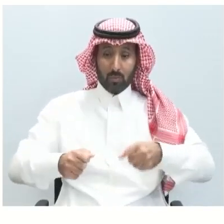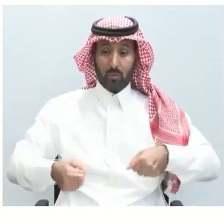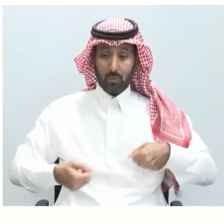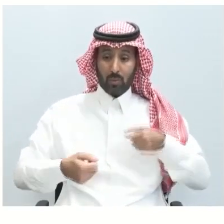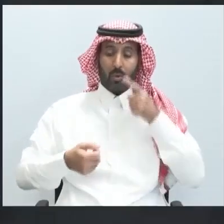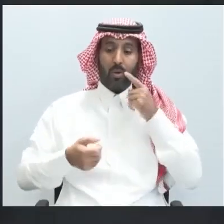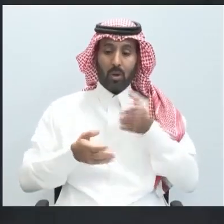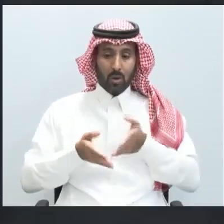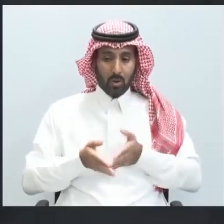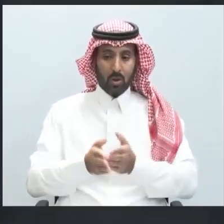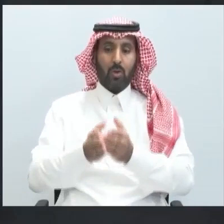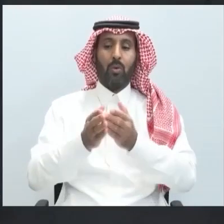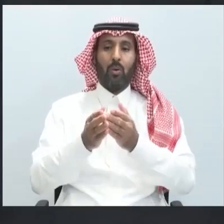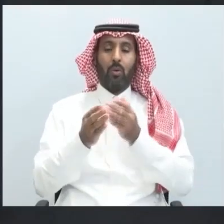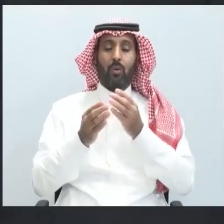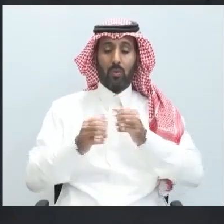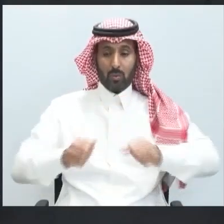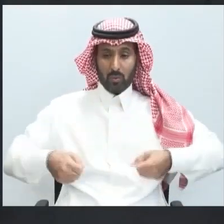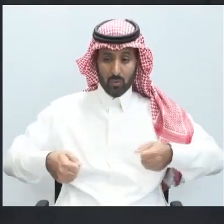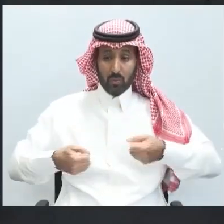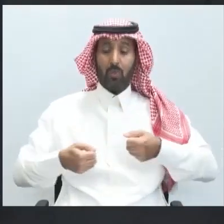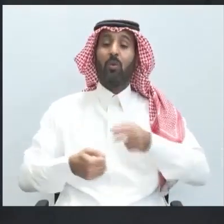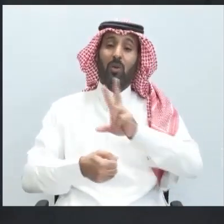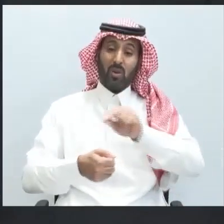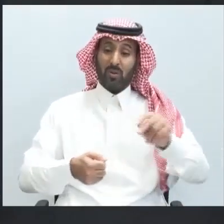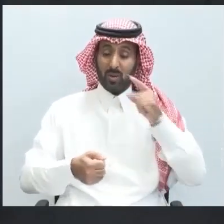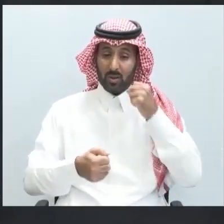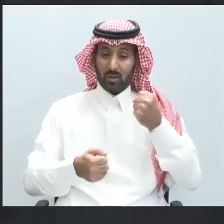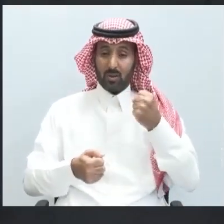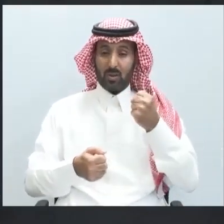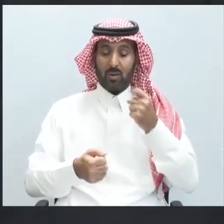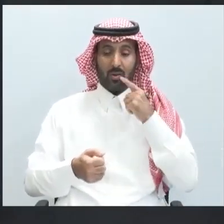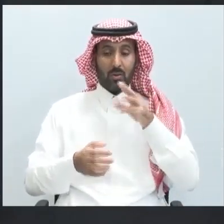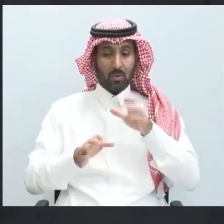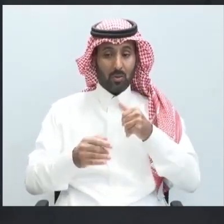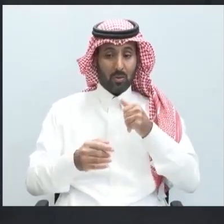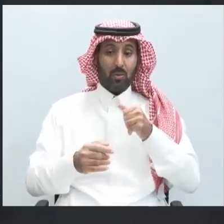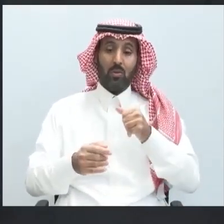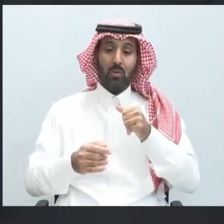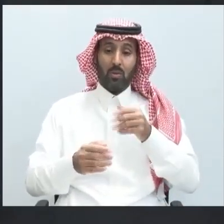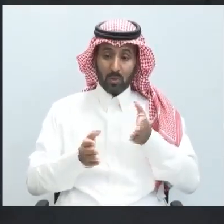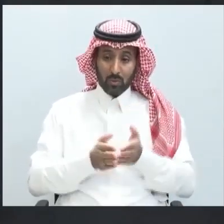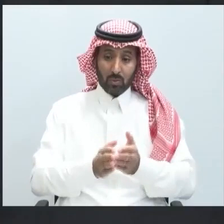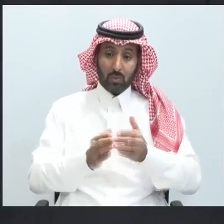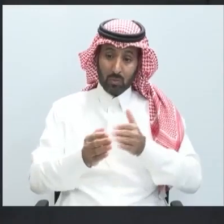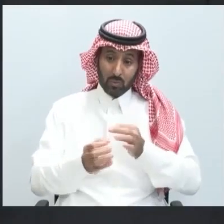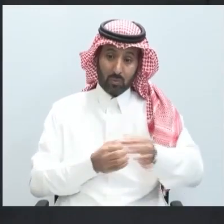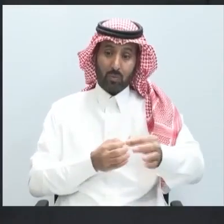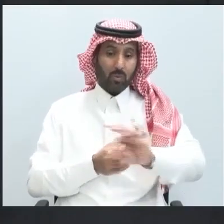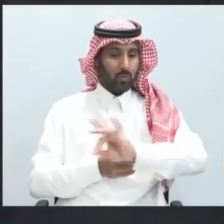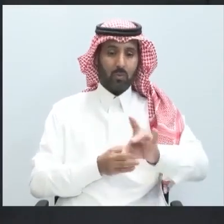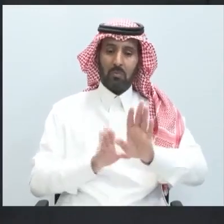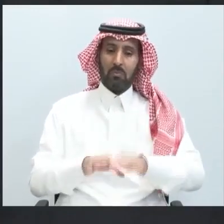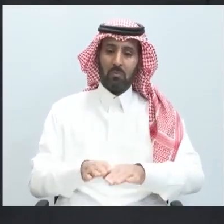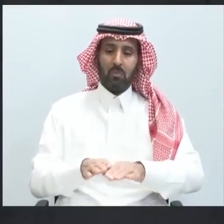والقارب يدفعه هو يجدف والقارب يدفعه اذا هل سيتحرك اساسا القارب لن يتحرك